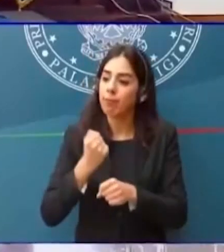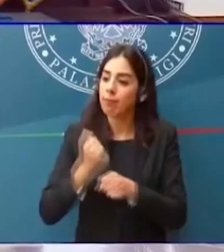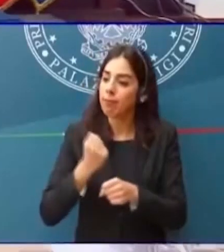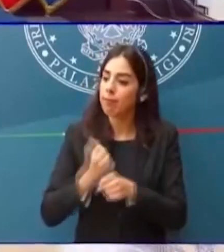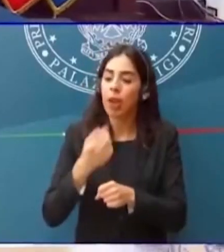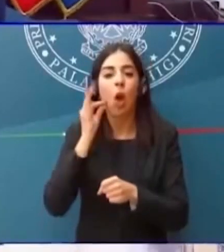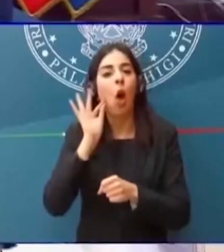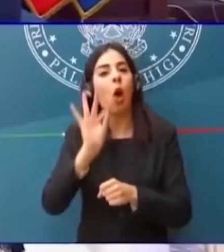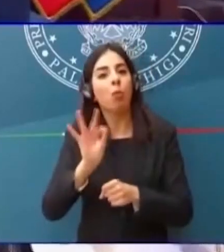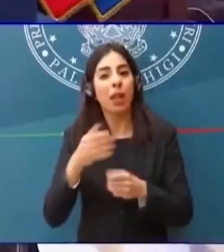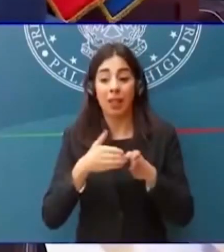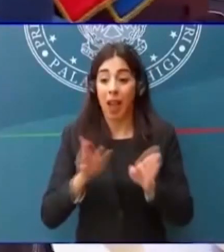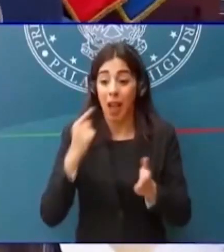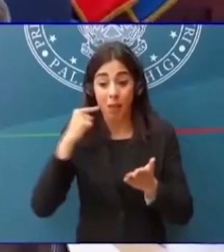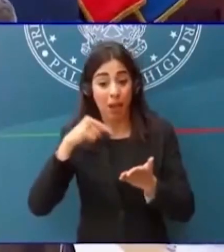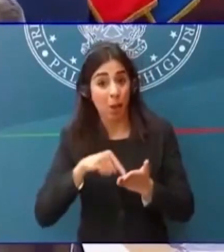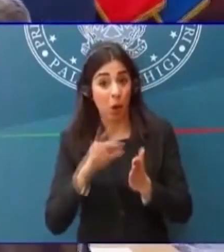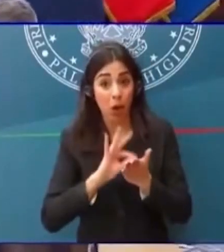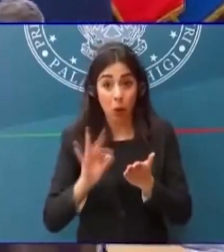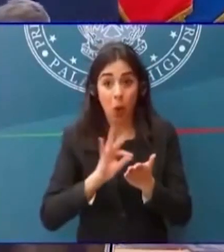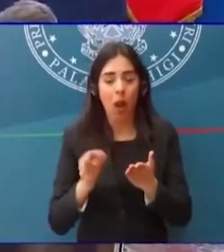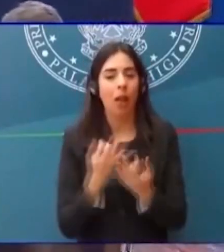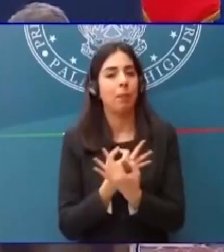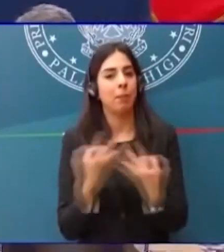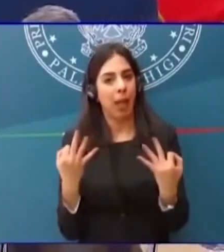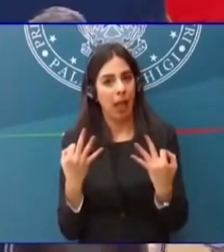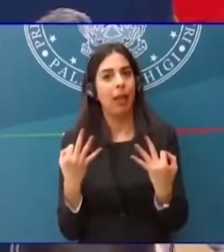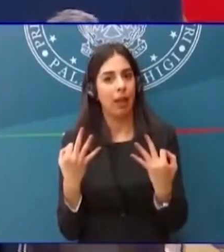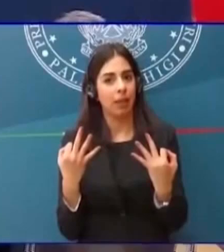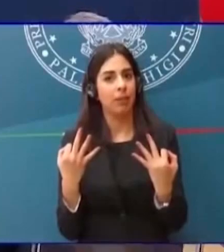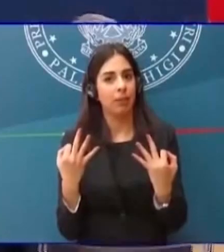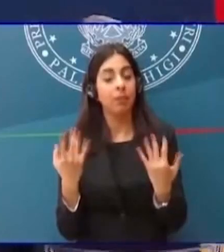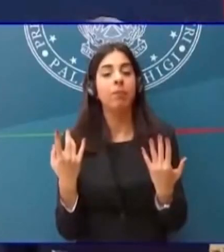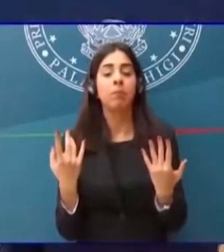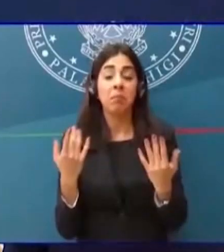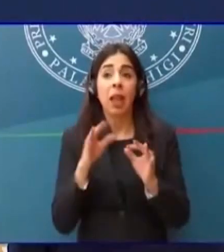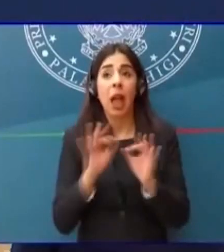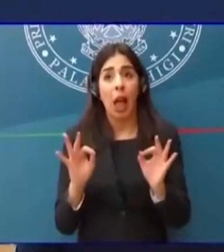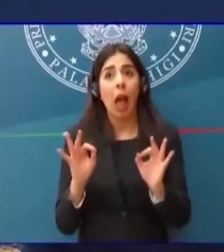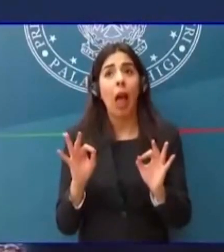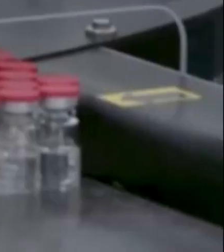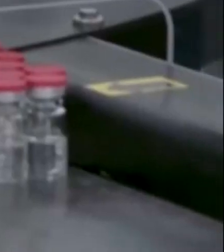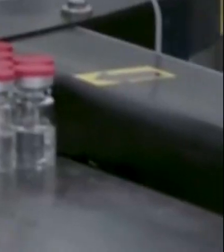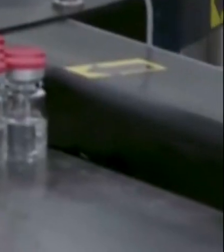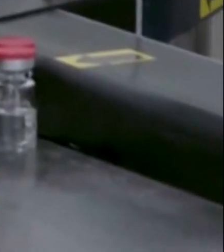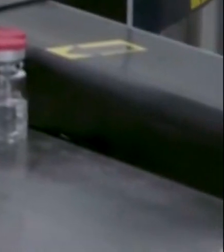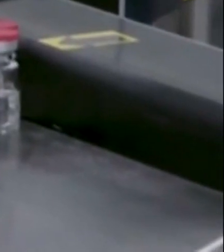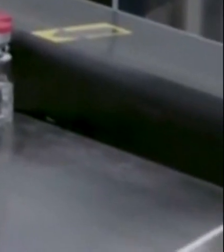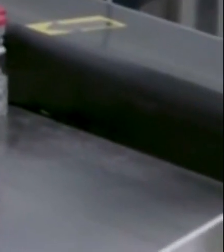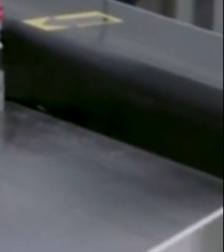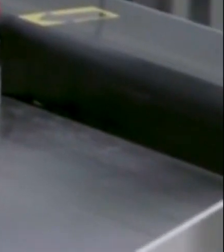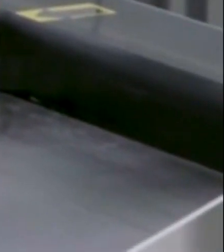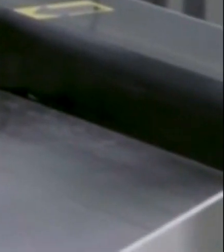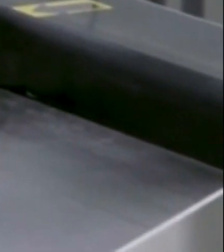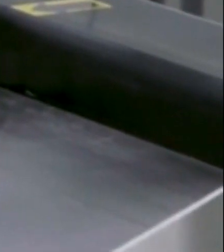ordinato ma il paese resta di fatto chiuso ancora per a tutto aprile se contagi non calano e allora il capitolo vaccini draghi